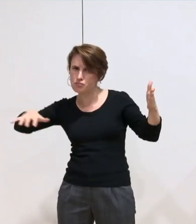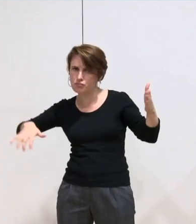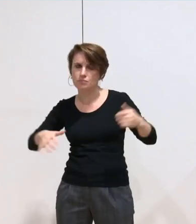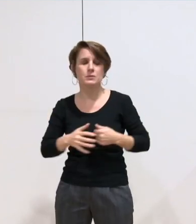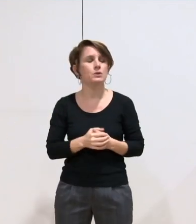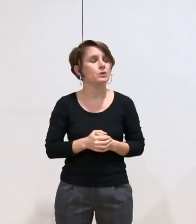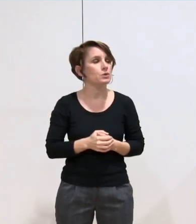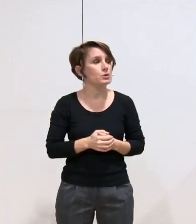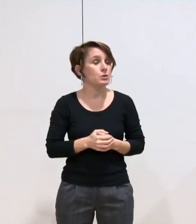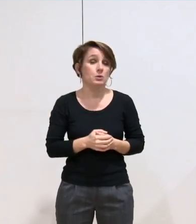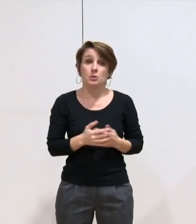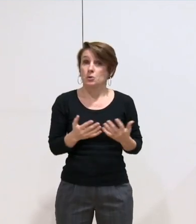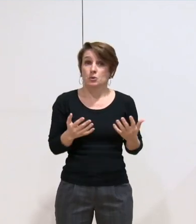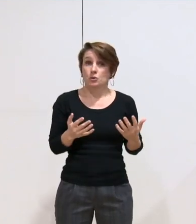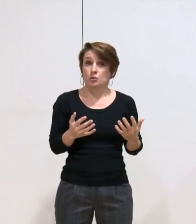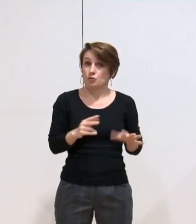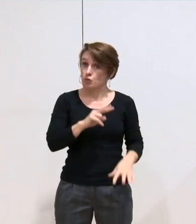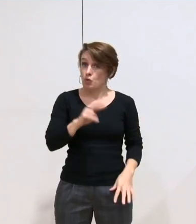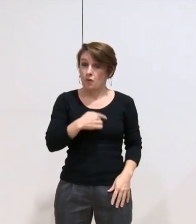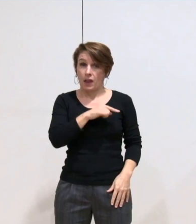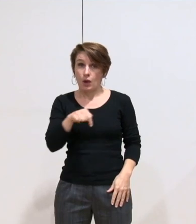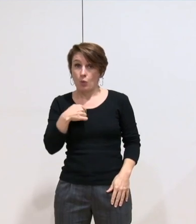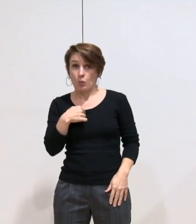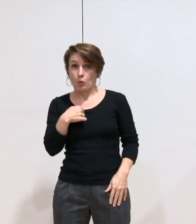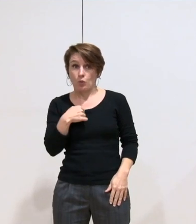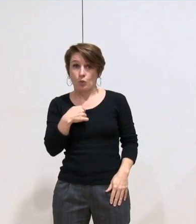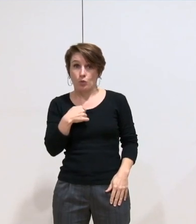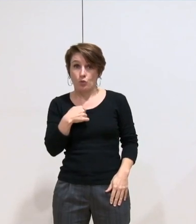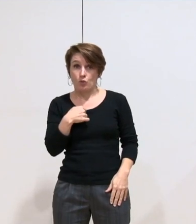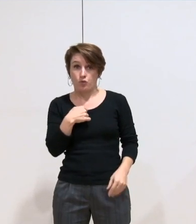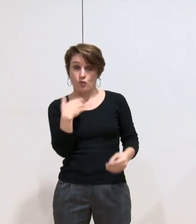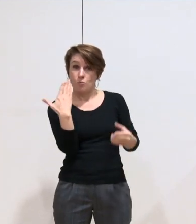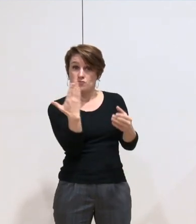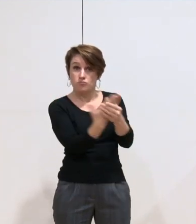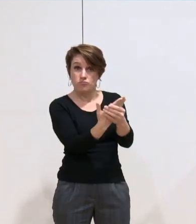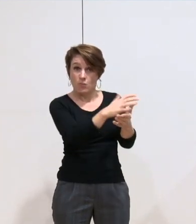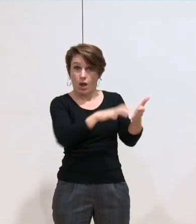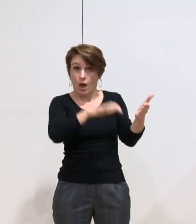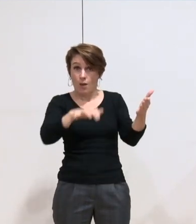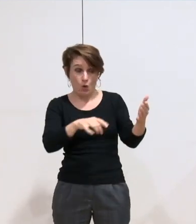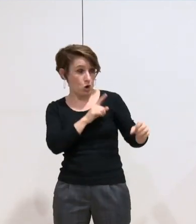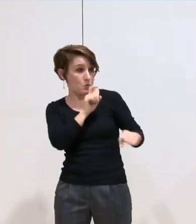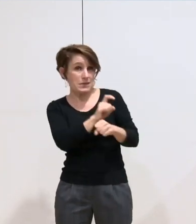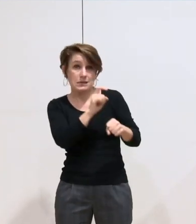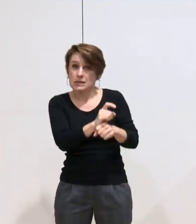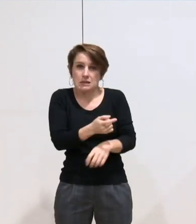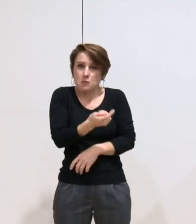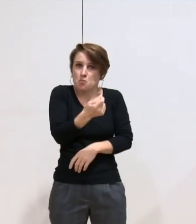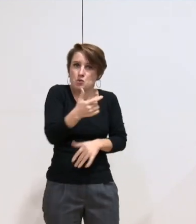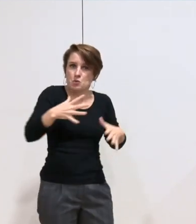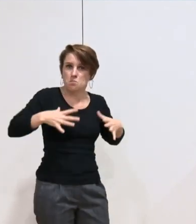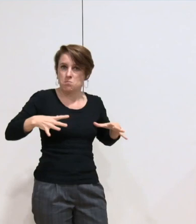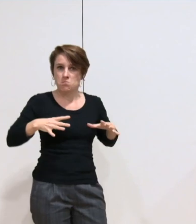Et si nous n'avons pas beaucoup de critiques à formuler sur le contenu de ce rapport, c'est parce que, bien évidemment, vous